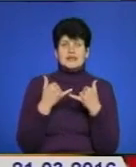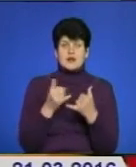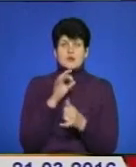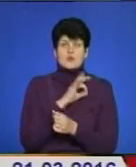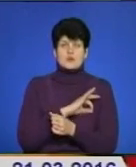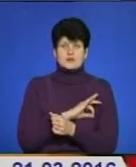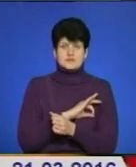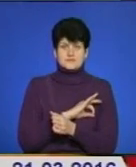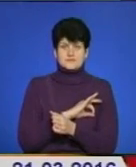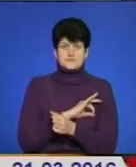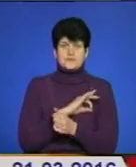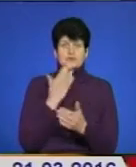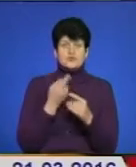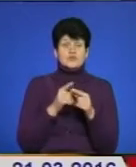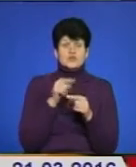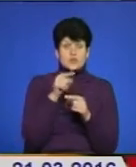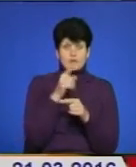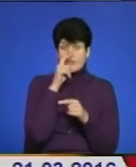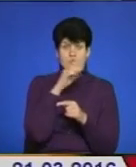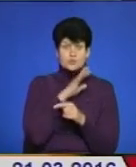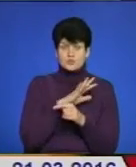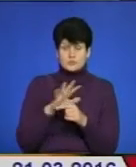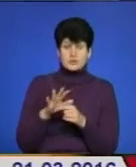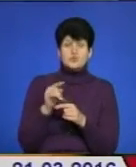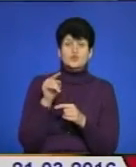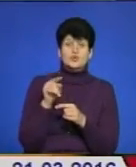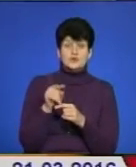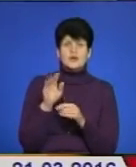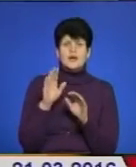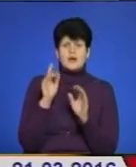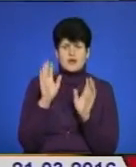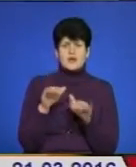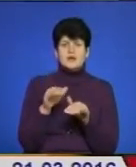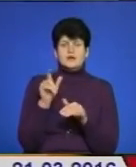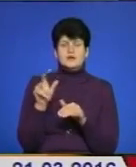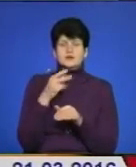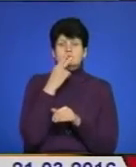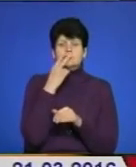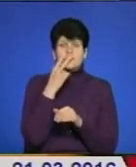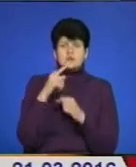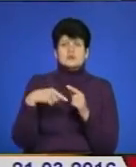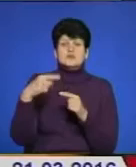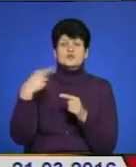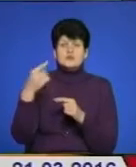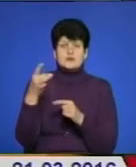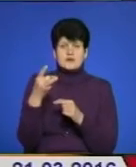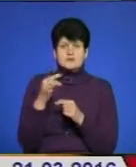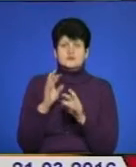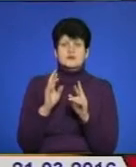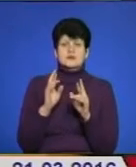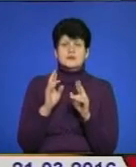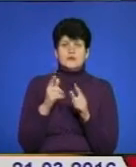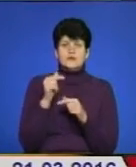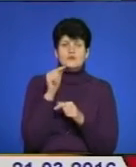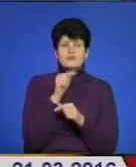користі. Якщо вони цього не розуміють, ну, тоді хай громада бачить на слідуючий раз, чи коли там як